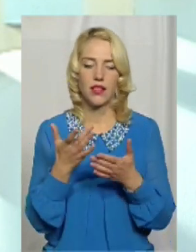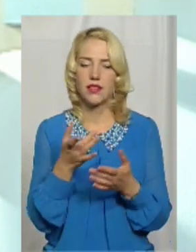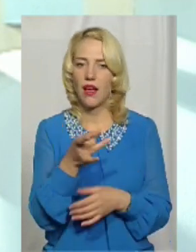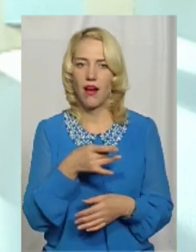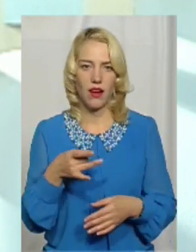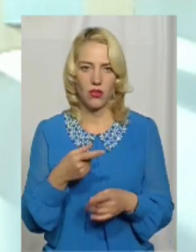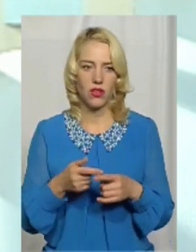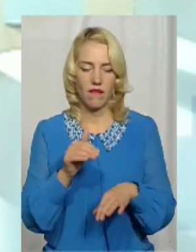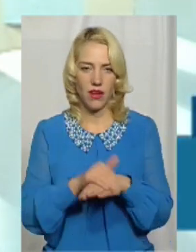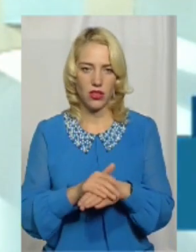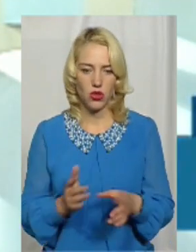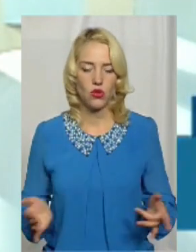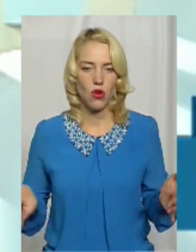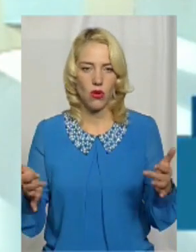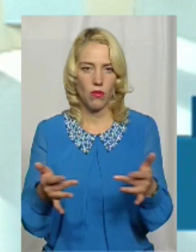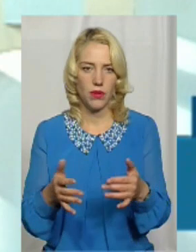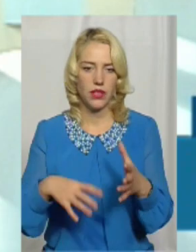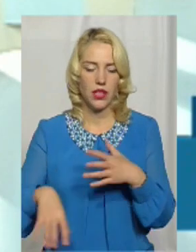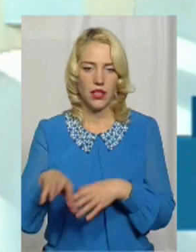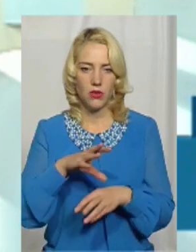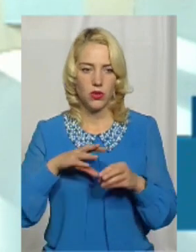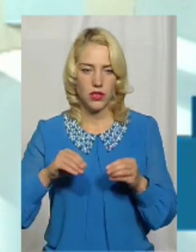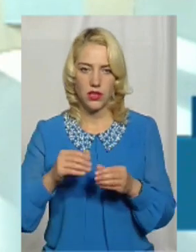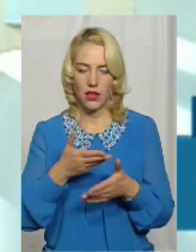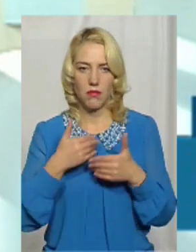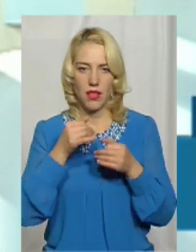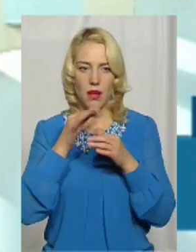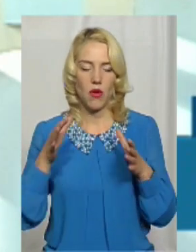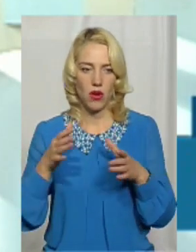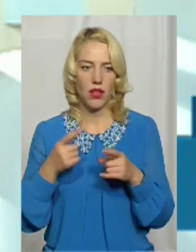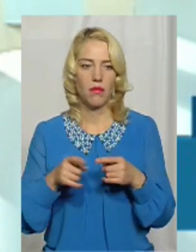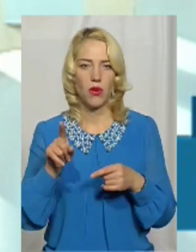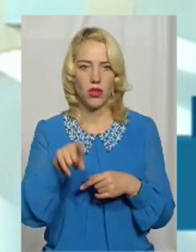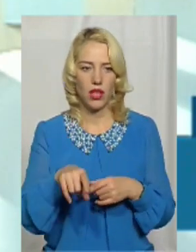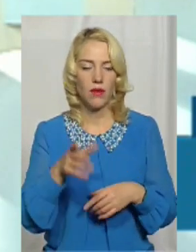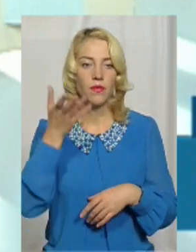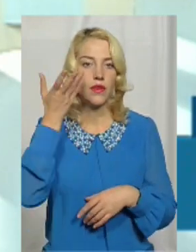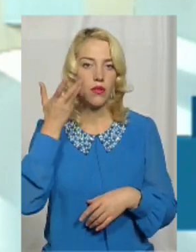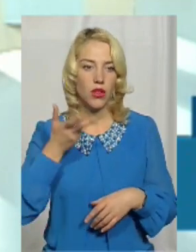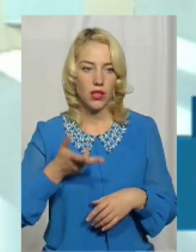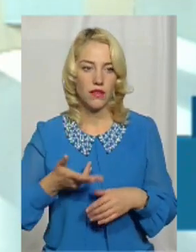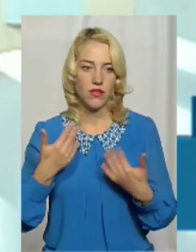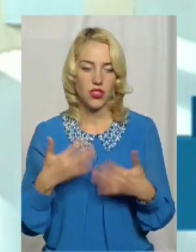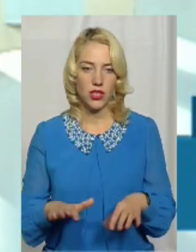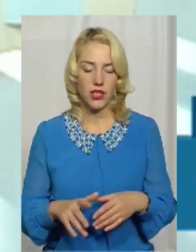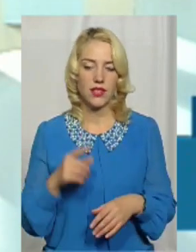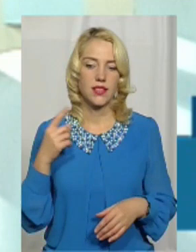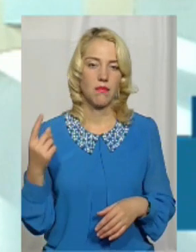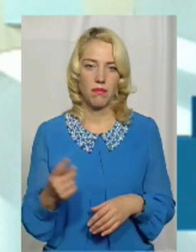район, і фактично охопити всіх ми не могли. Проте, коли вже